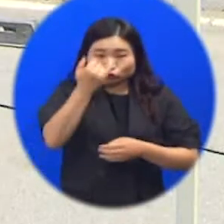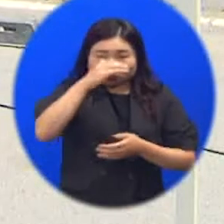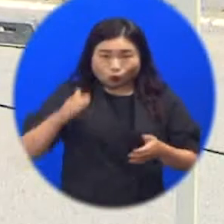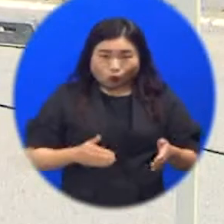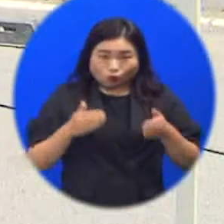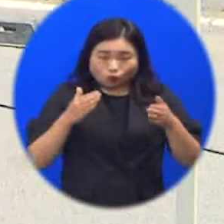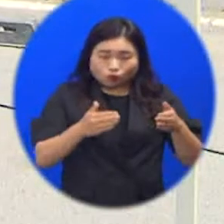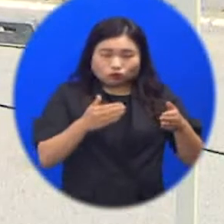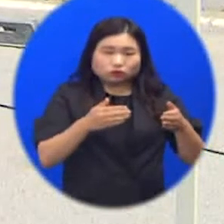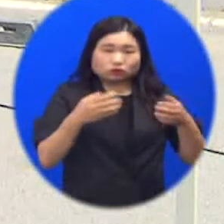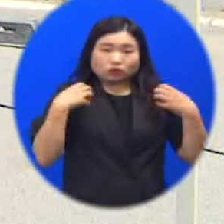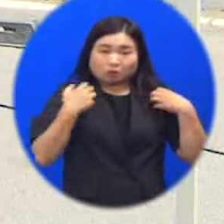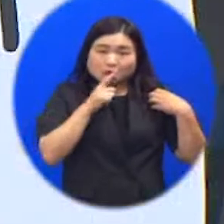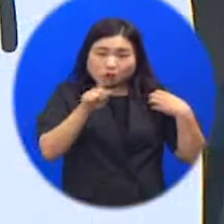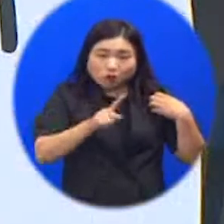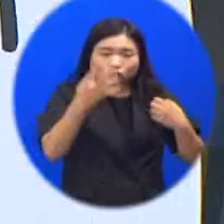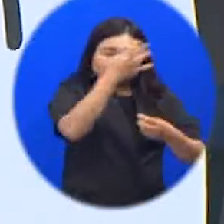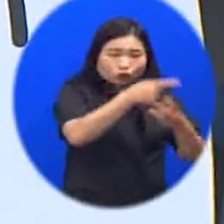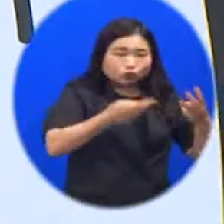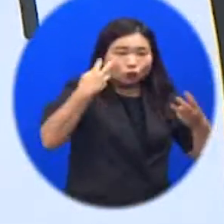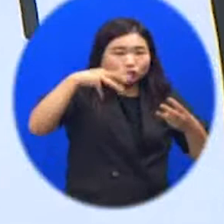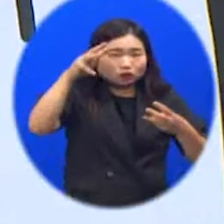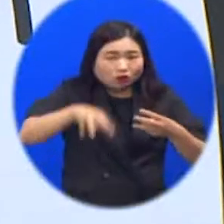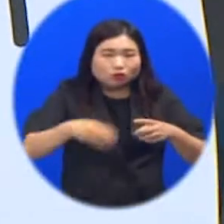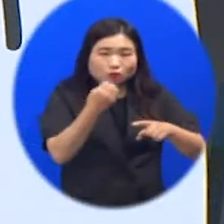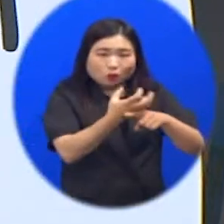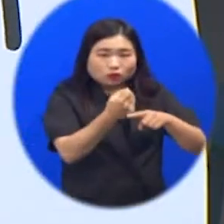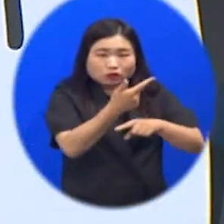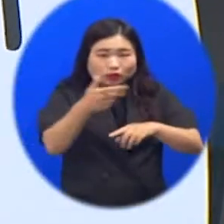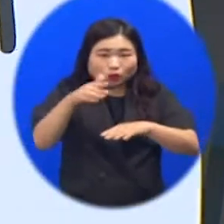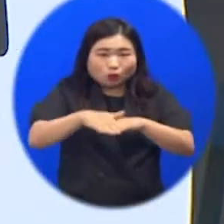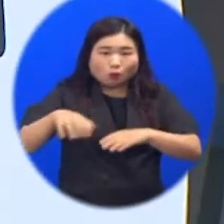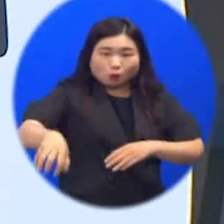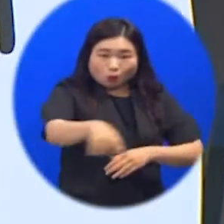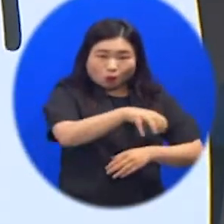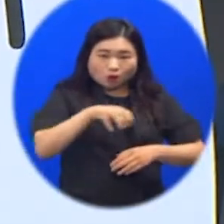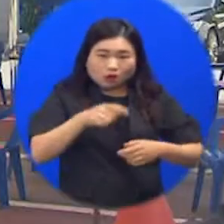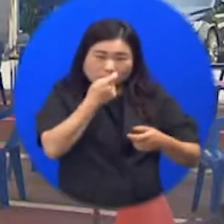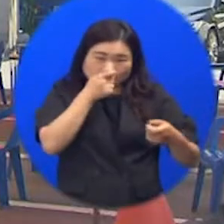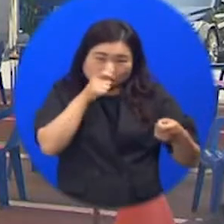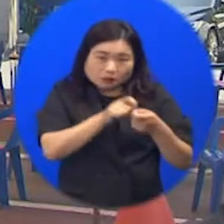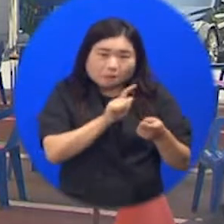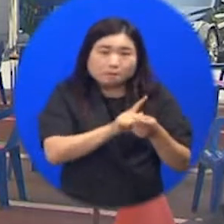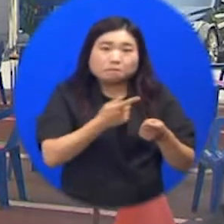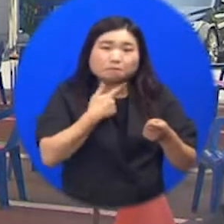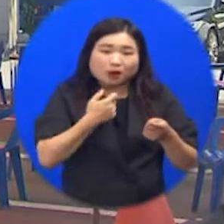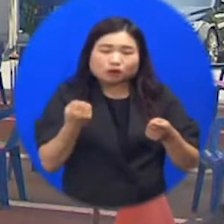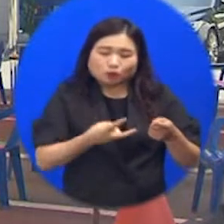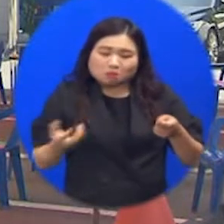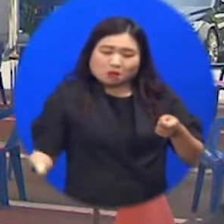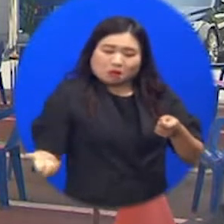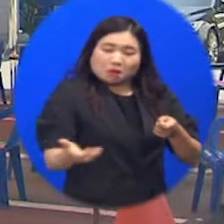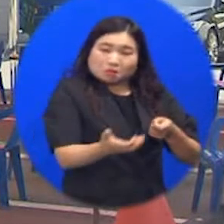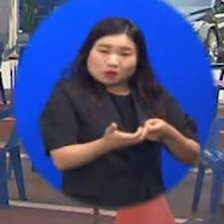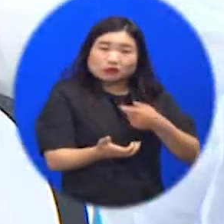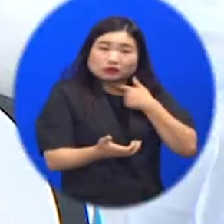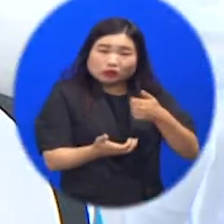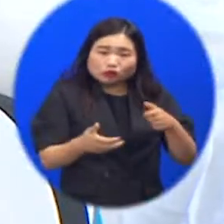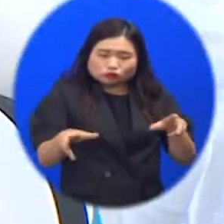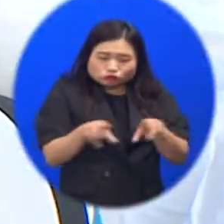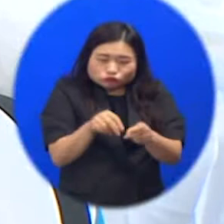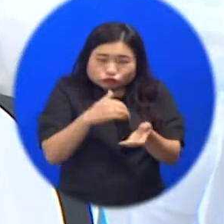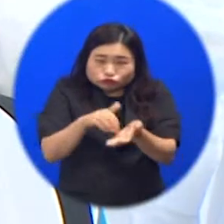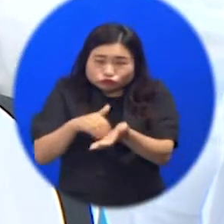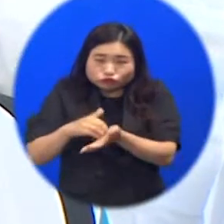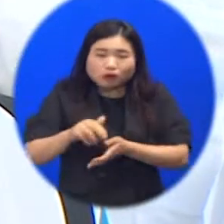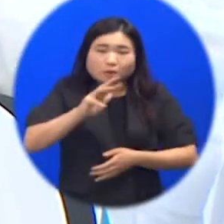충청북도는 청주와 옥천, 보은, 그리고 대전에서 A씨와 밀접 접촉했거나 이동 동선이 겹치는 800여 명을